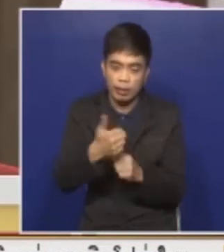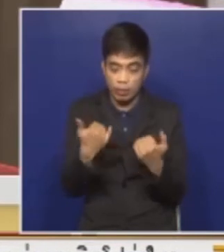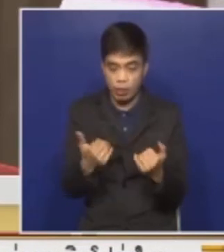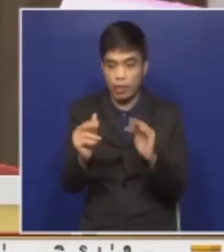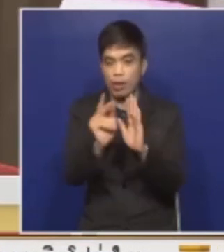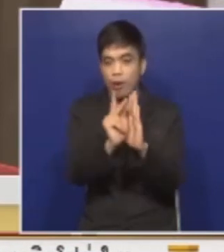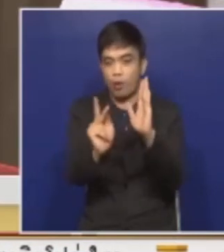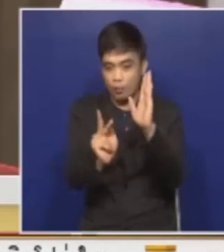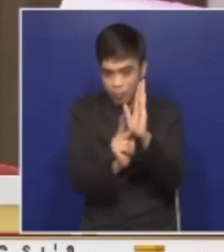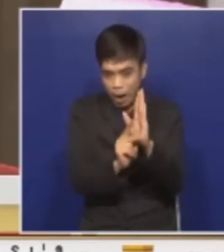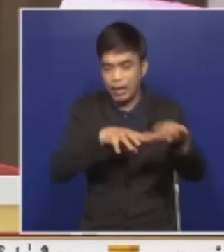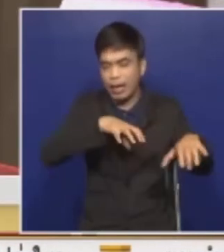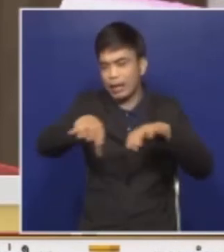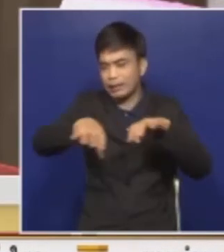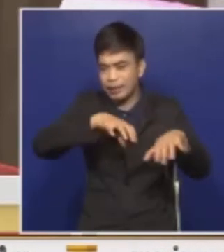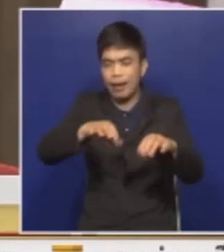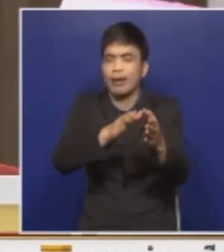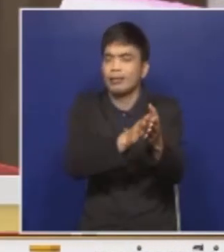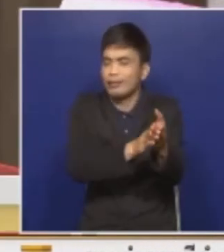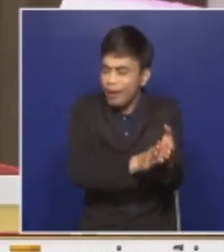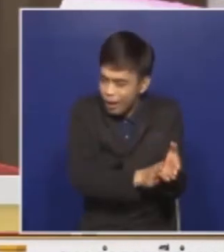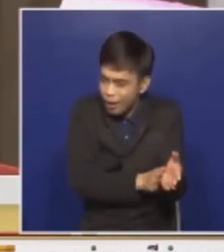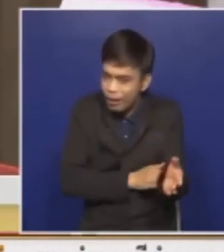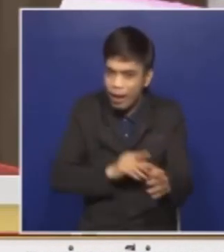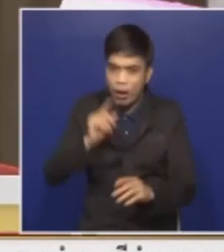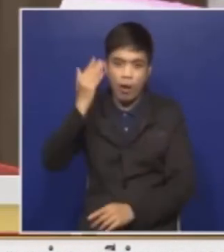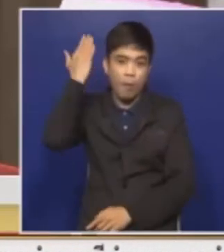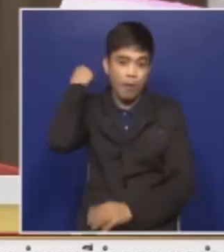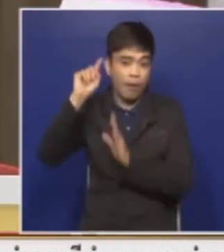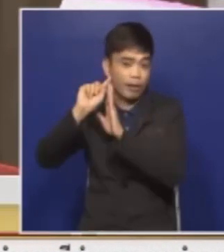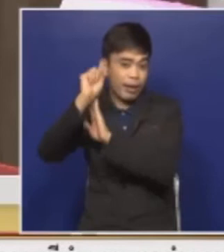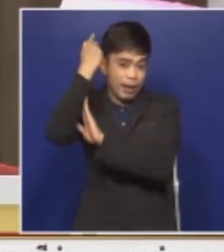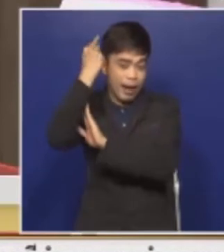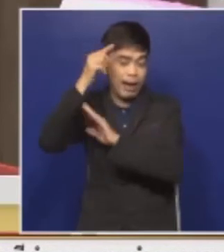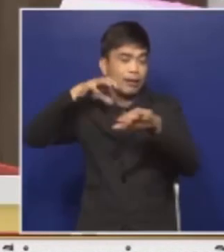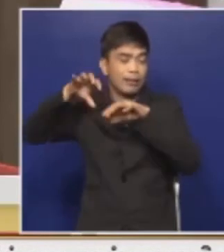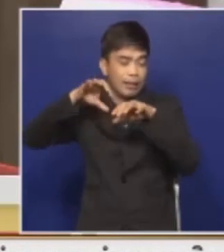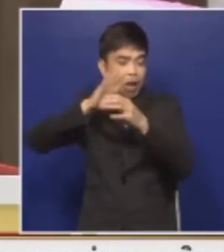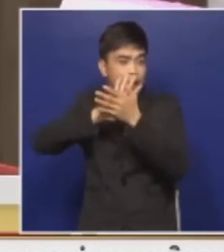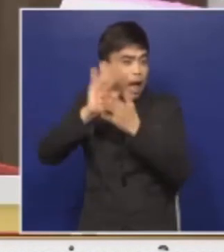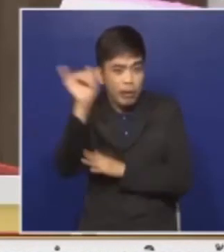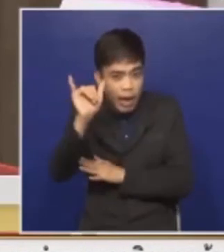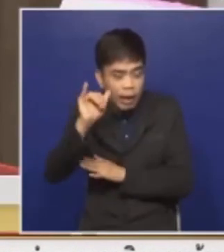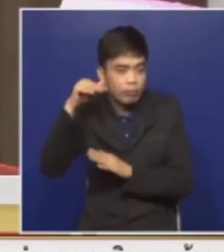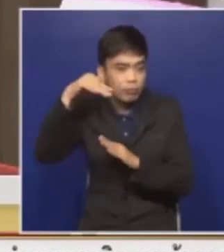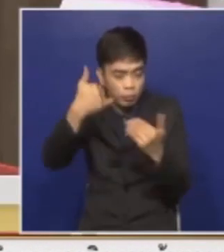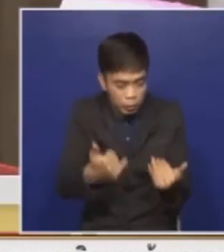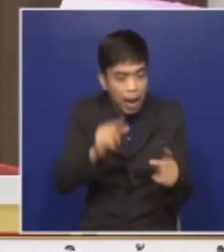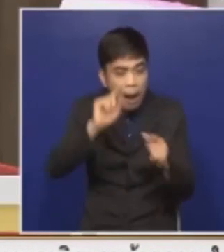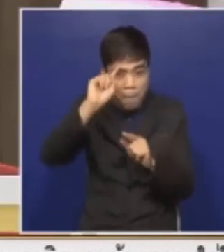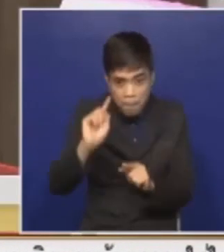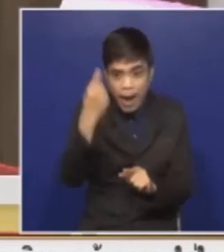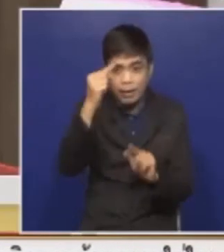มีการดำเนินการที่ช้ามากเคยออกกฎหมายครั้งแรกเราไม่ได้ทำอะไรเลยผ่านมาเกือบ10ปีแล้วออกมาใหม่แล้วก็